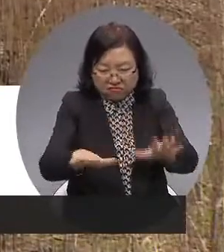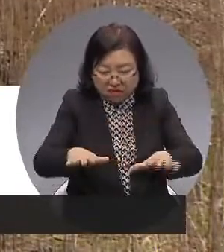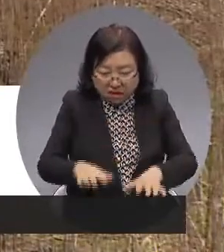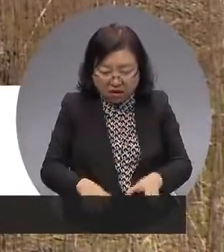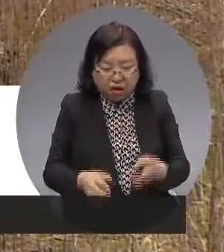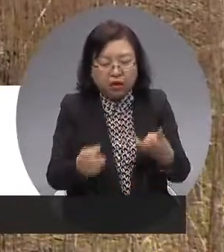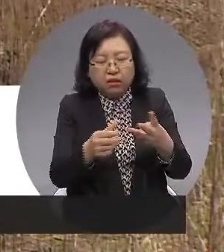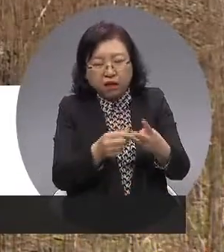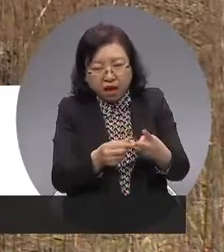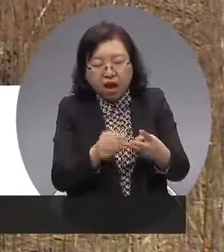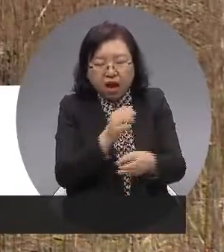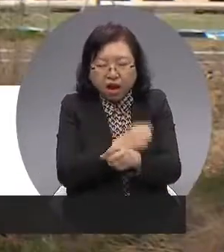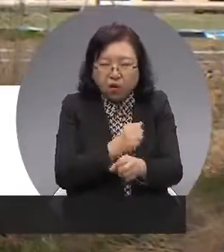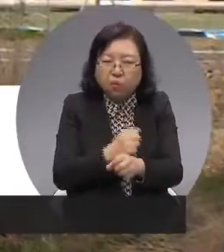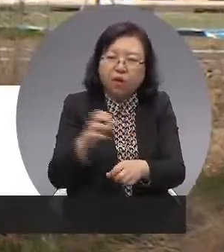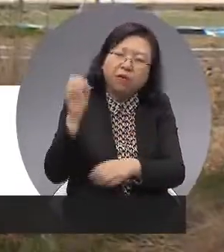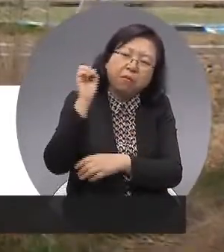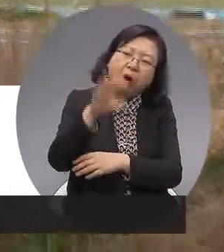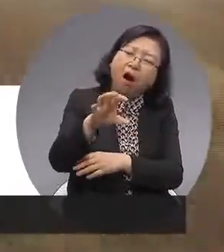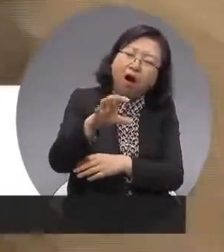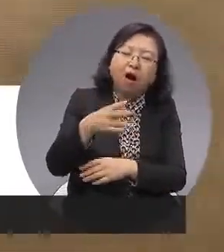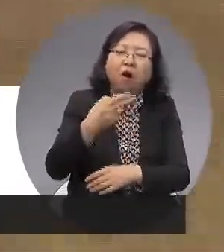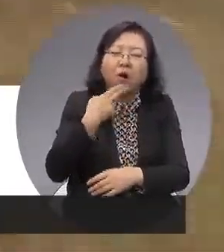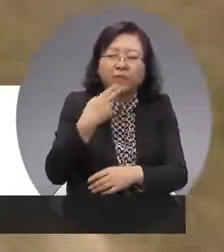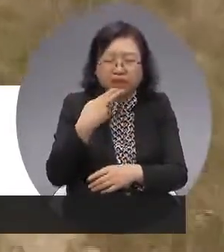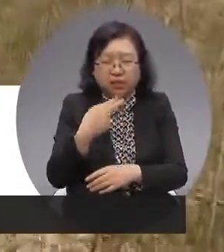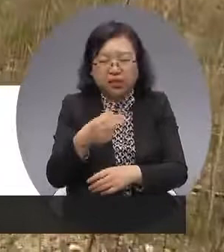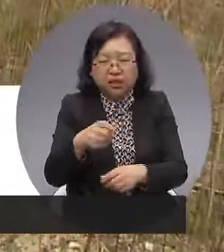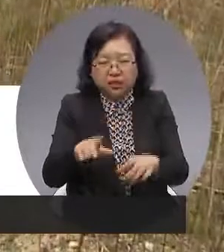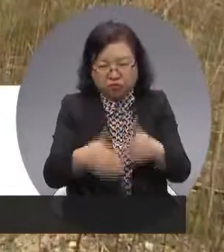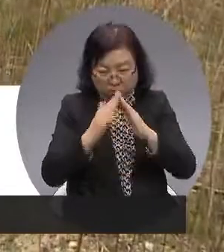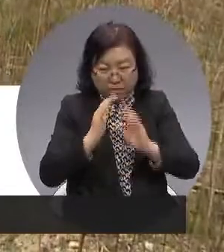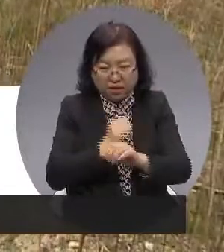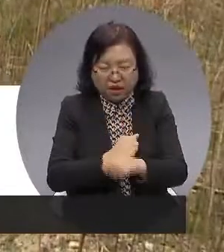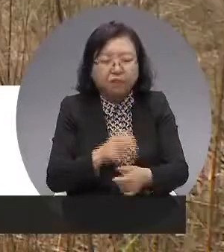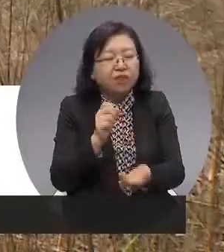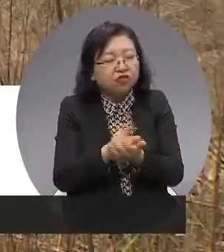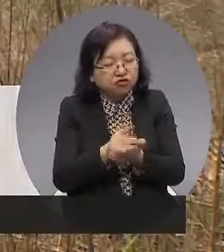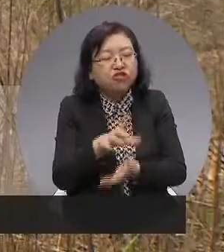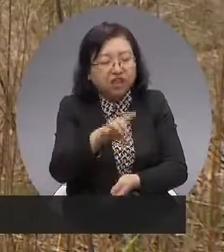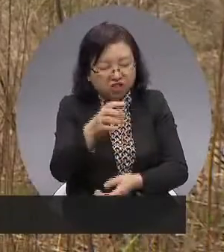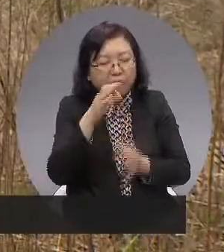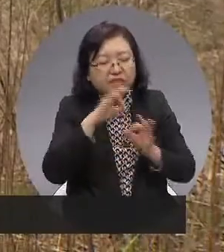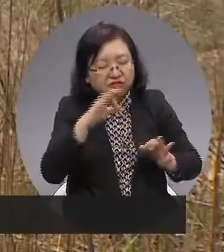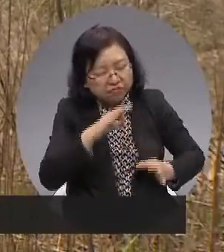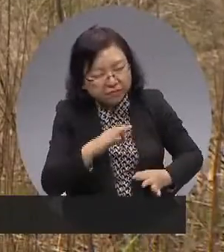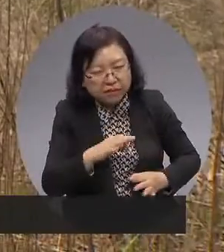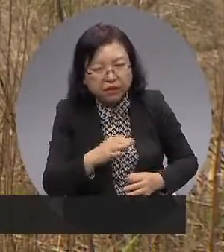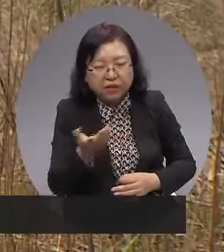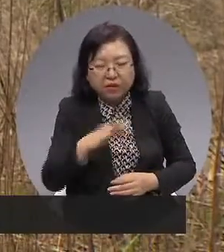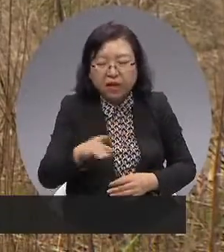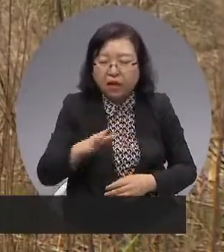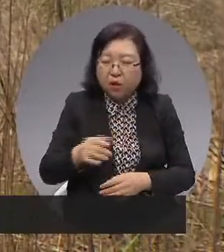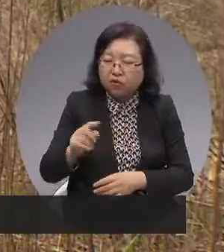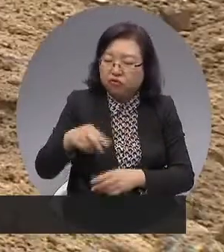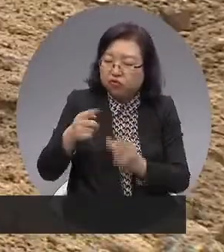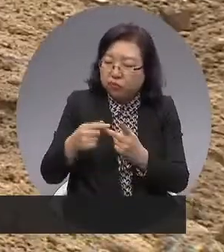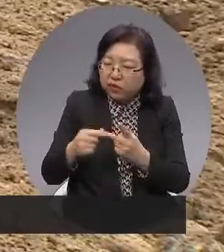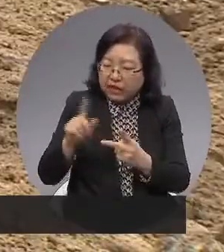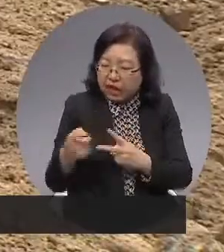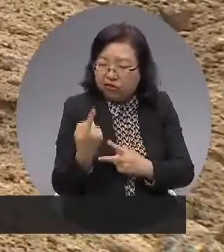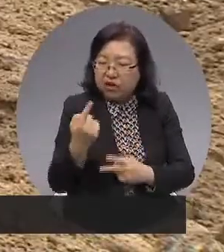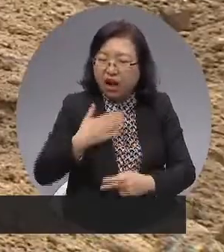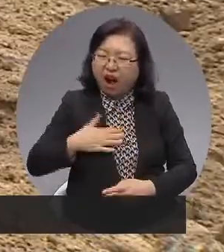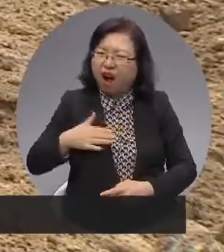조명은커녕 전광판도 없이 착공한 것입니다. 축구장은 실수로 그랬다더니 이번엔 알면서도 강행하는 건 뭐든